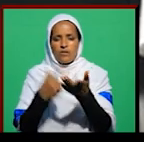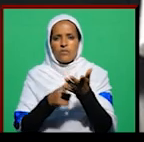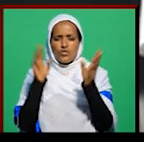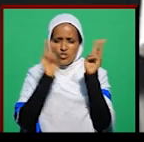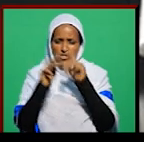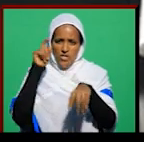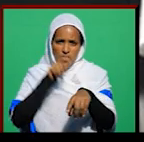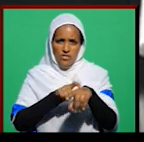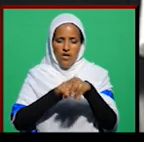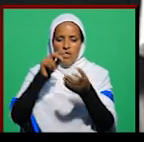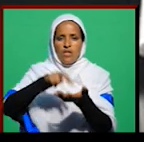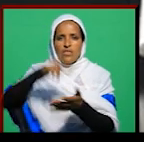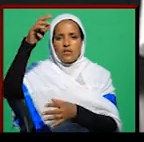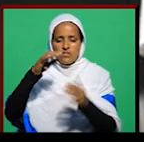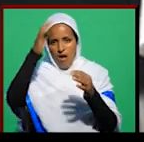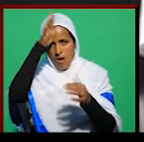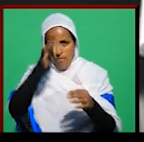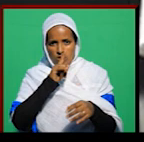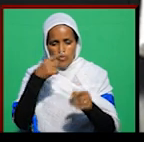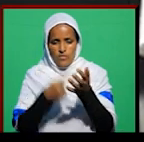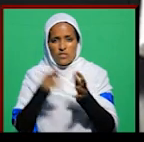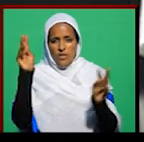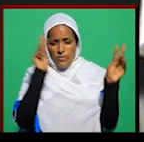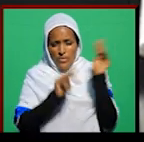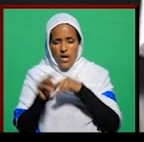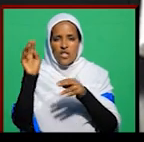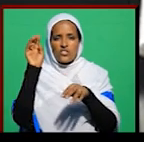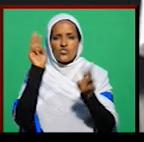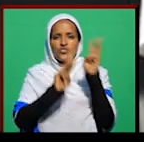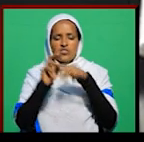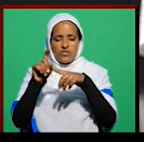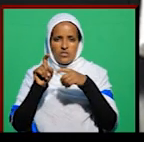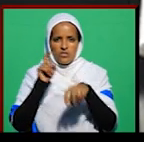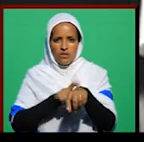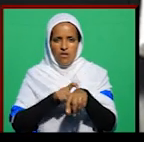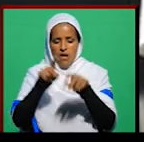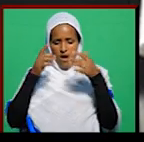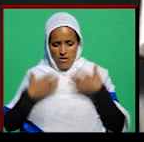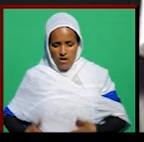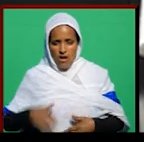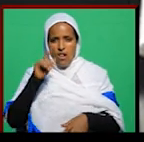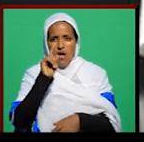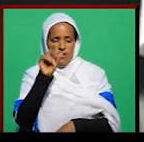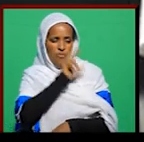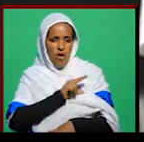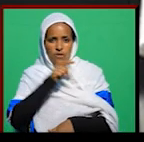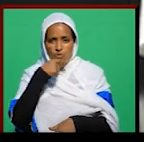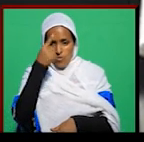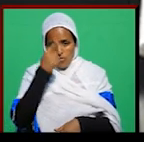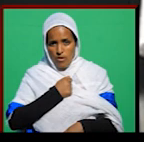ዘልበረድ በዚህ የችግር ወቅት የተነሳ አባት ነው። በዚህ የመከራና የችግር ወቅት አንድ አካል አንድ ባሕርይ